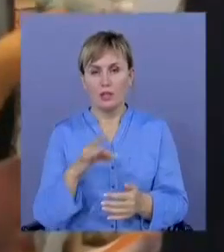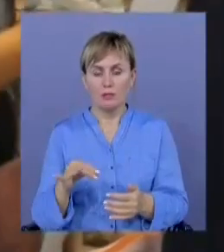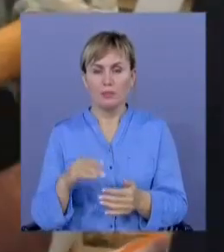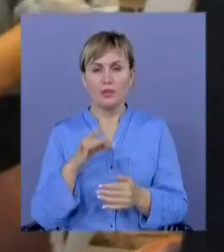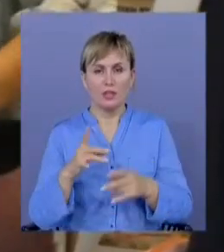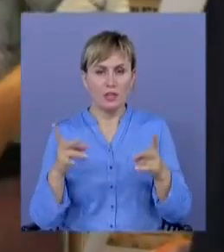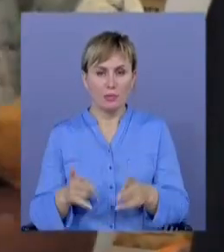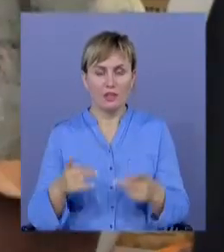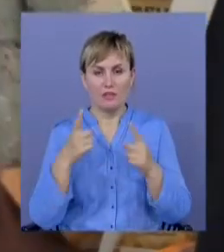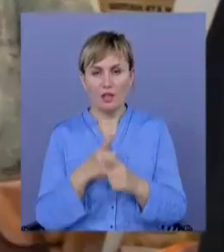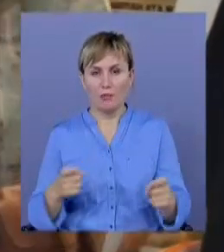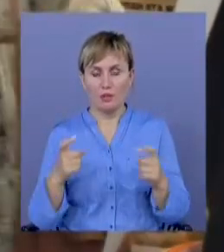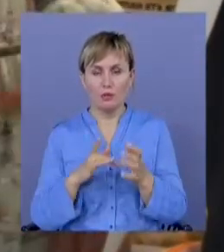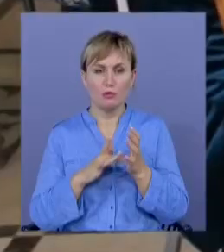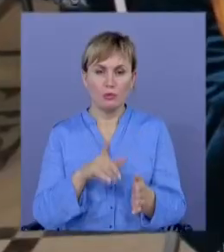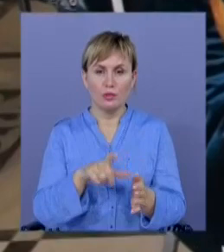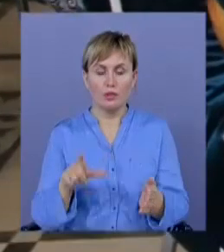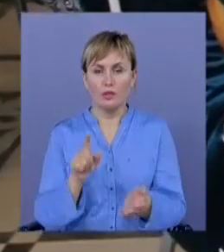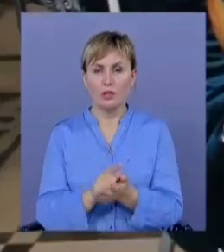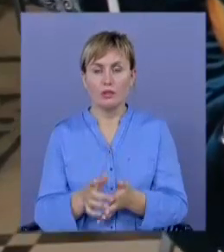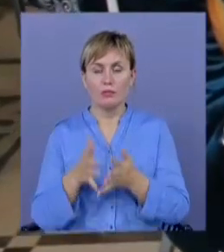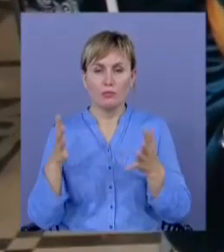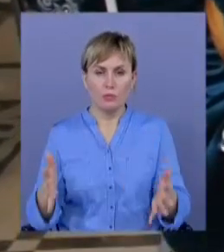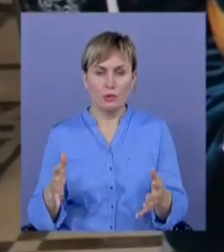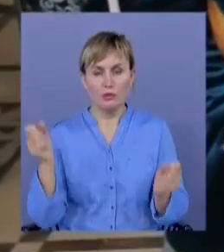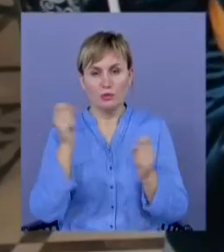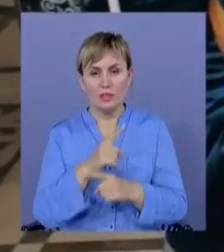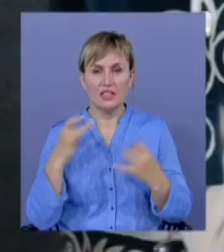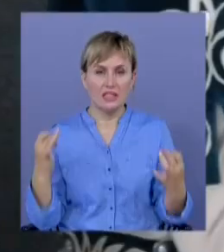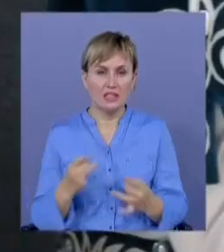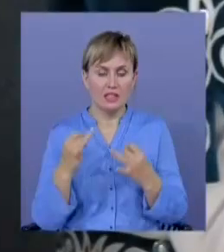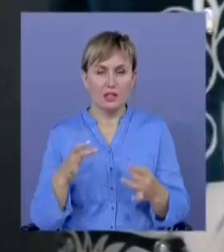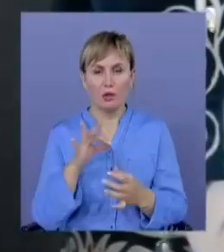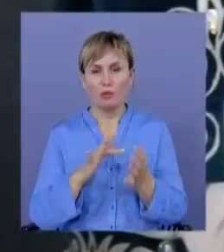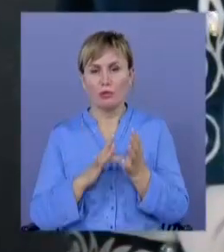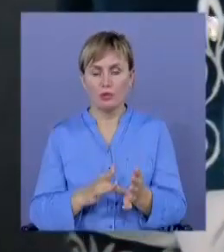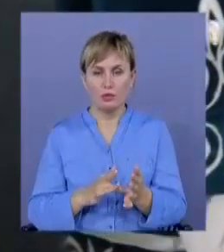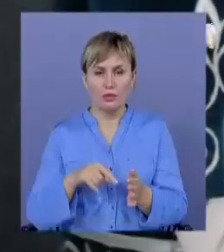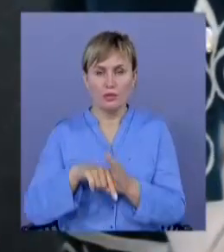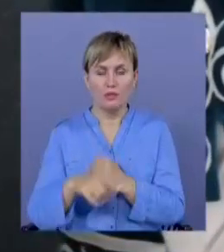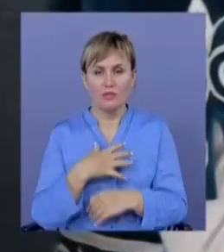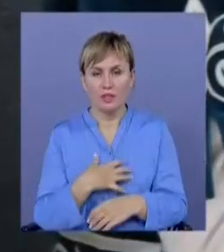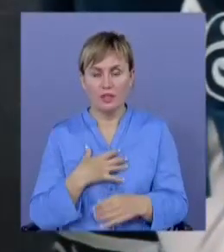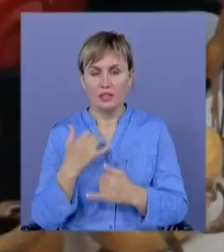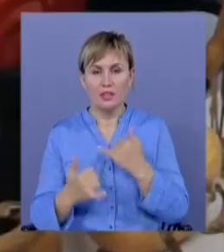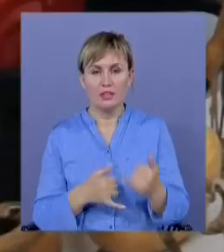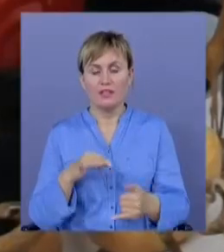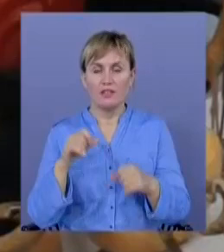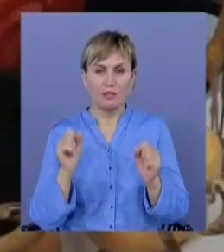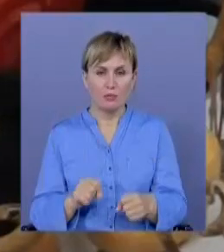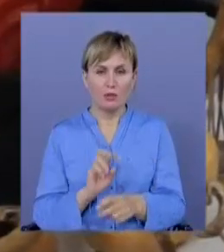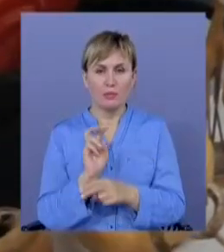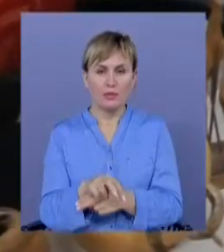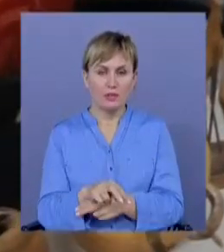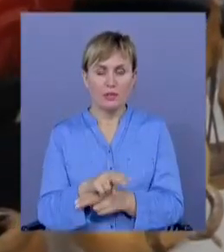всего, необходима информация. Туристы должны как можно больше узнать интересного о туристическом потенциале, сервисе и возможностях